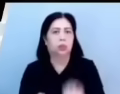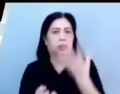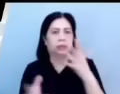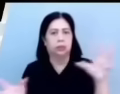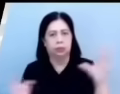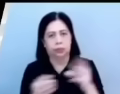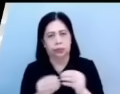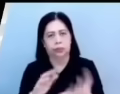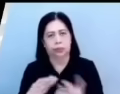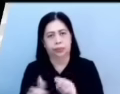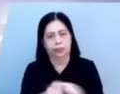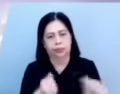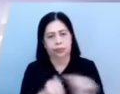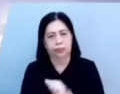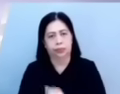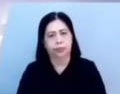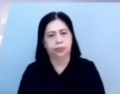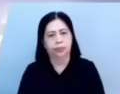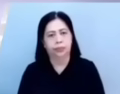pinsala.